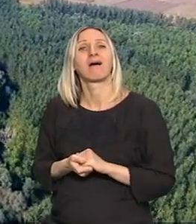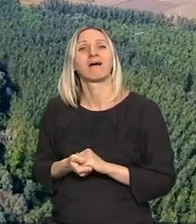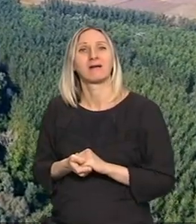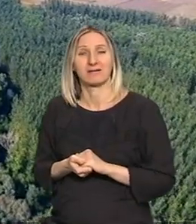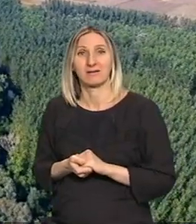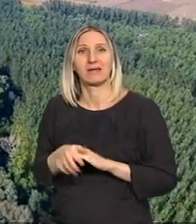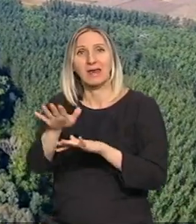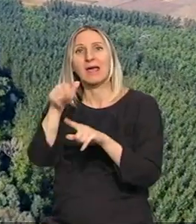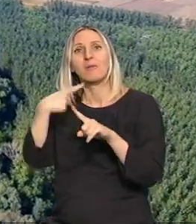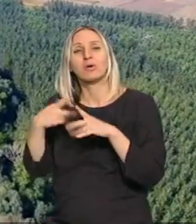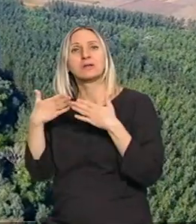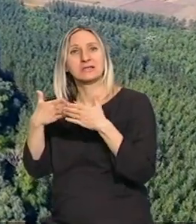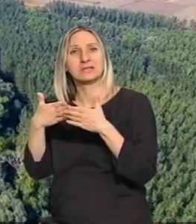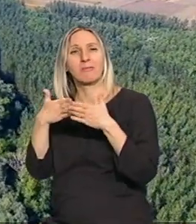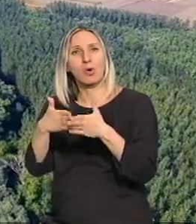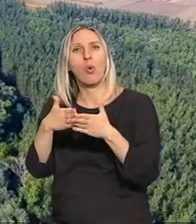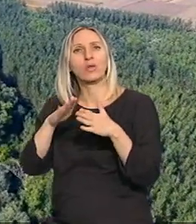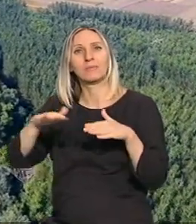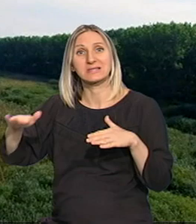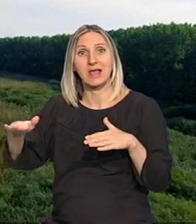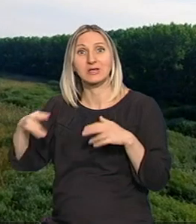glavno pristanište je bilo kod današnjeg groblja.